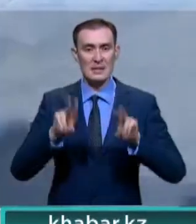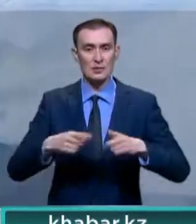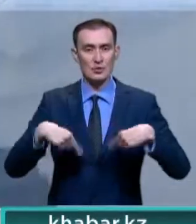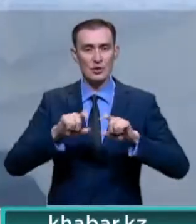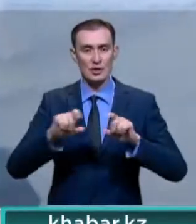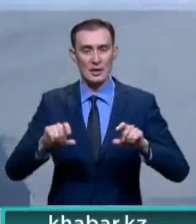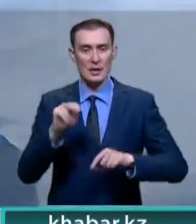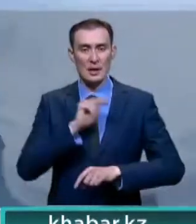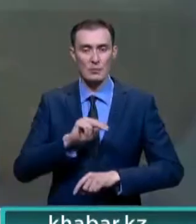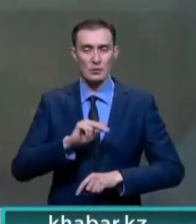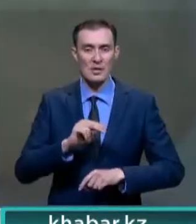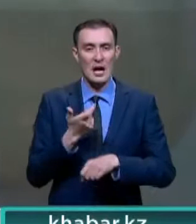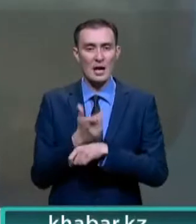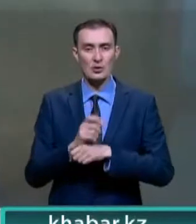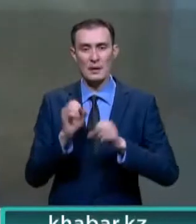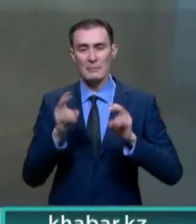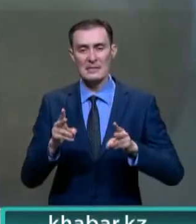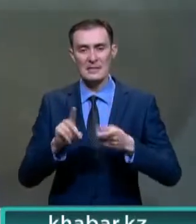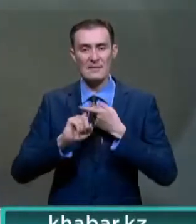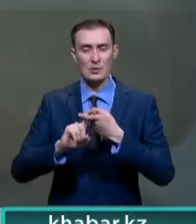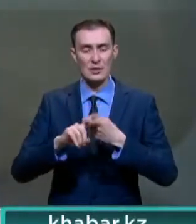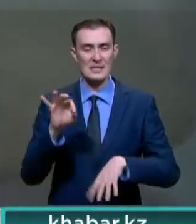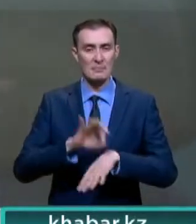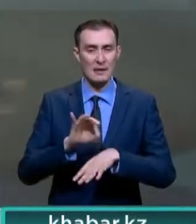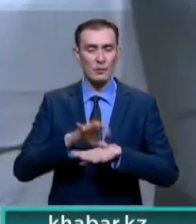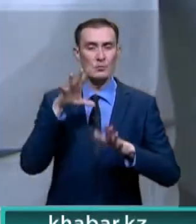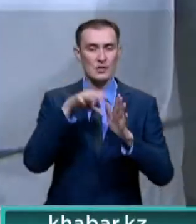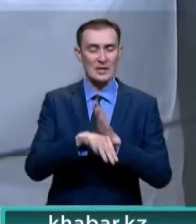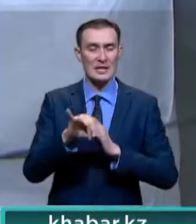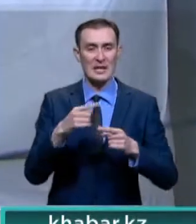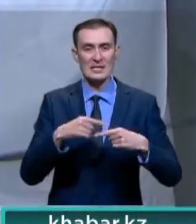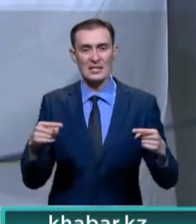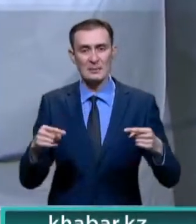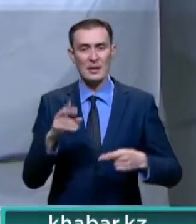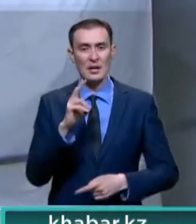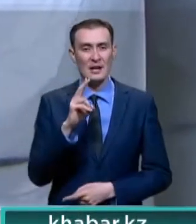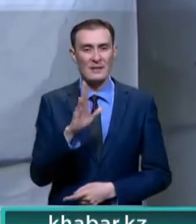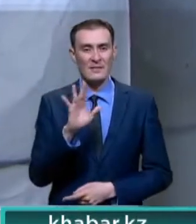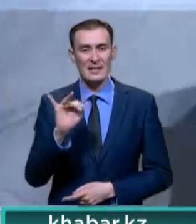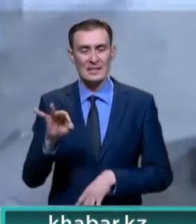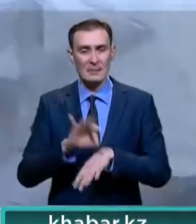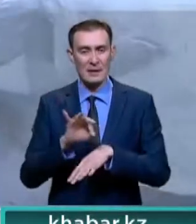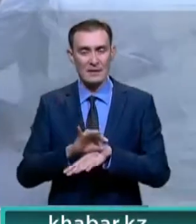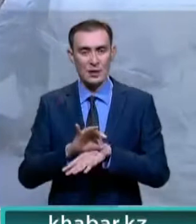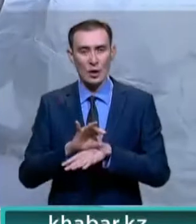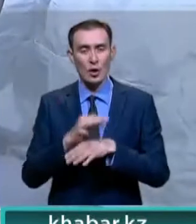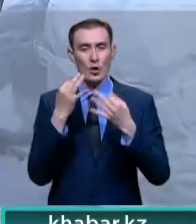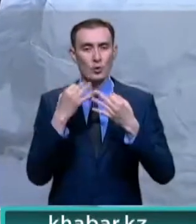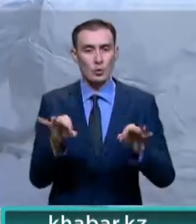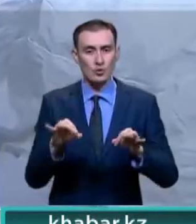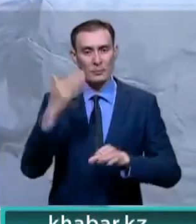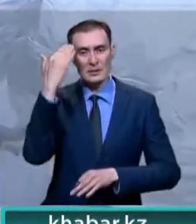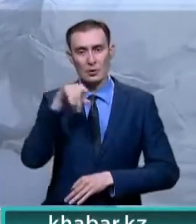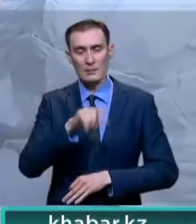учреждения работают с возбудителями особо опасных инфекционных заболеваний, в том числе с разными штаммами коронавируса. Доступ посторонним лицам сюда полностью